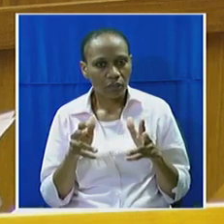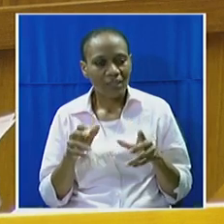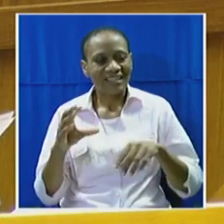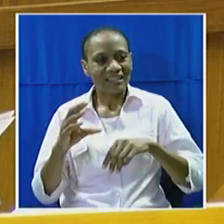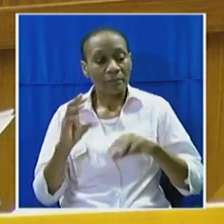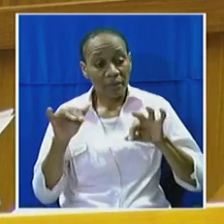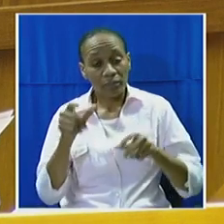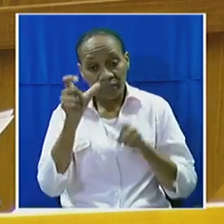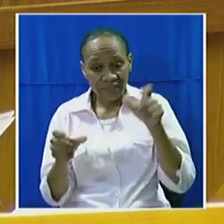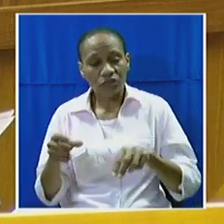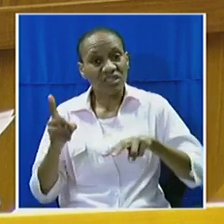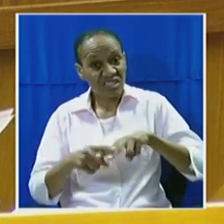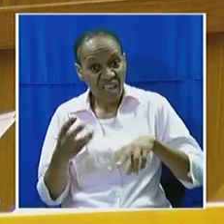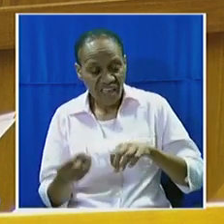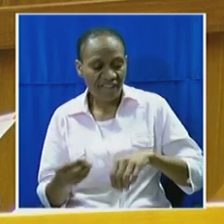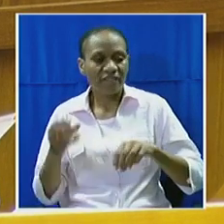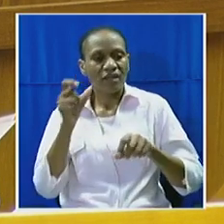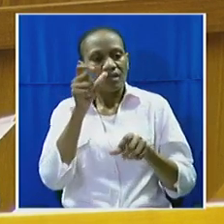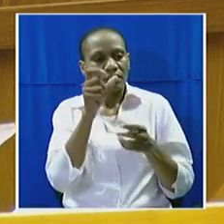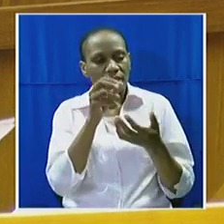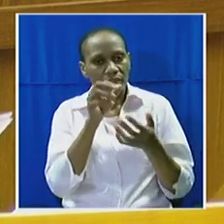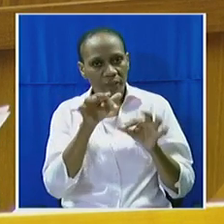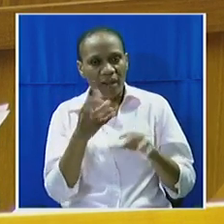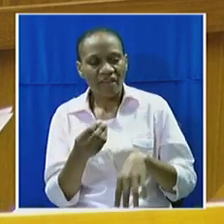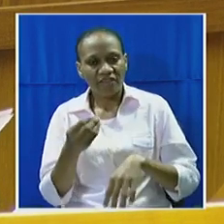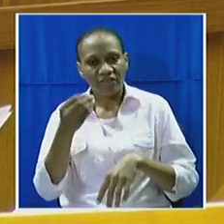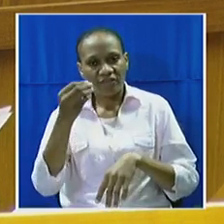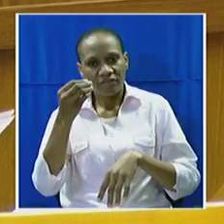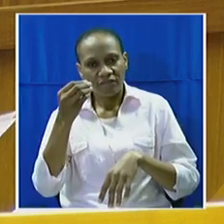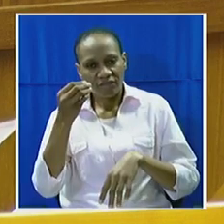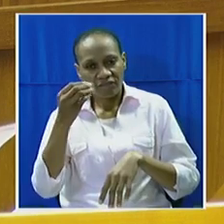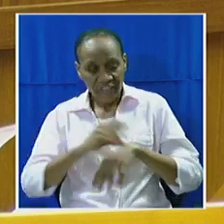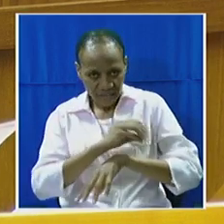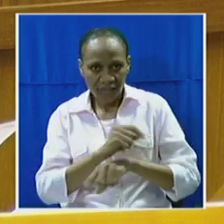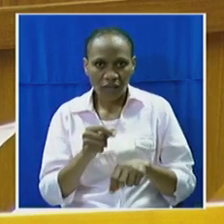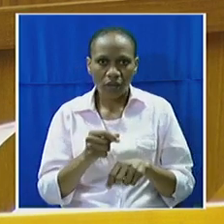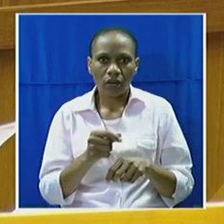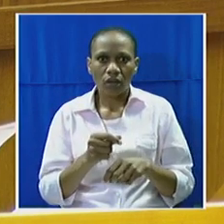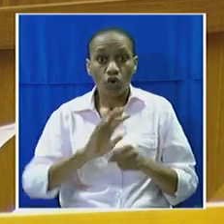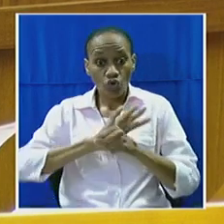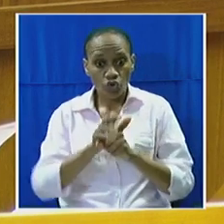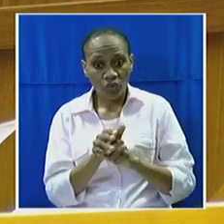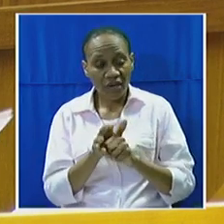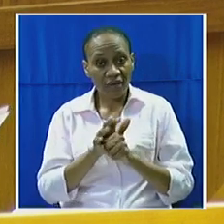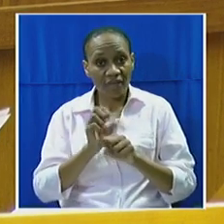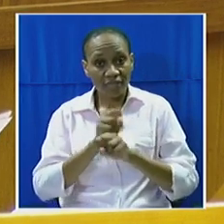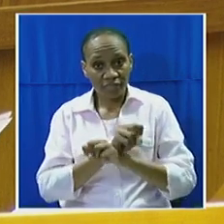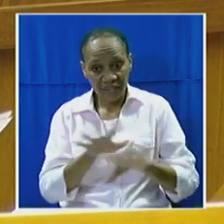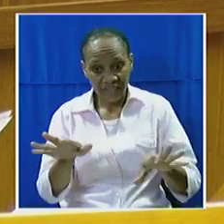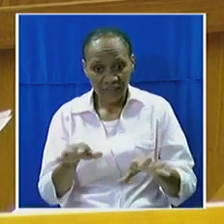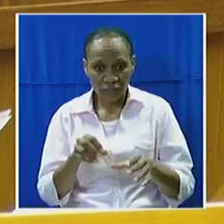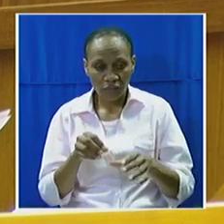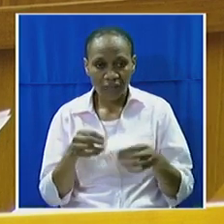emshinini mhlambe kanye kabili ngeviki beyokwenza udialysis. Noma isiphike isifo esifika emzimbeni sisisha, umzimba usuke ungekabi nazo